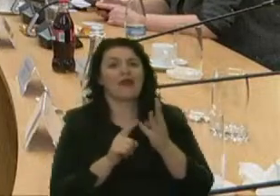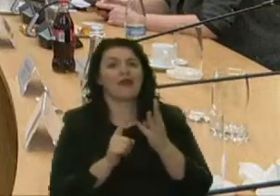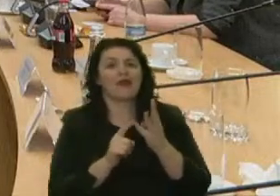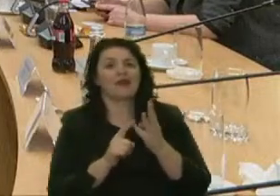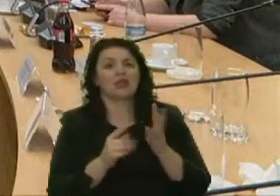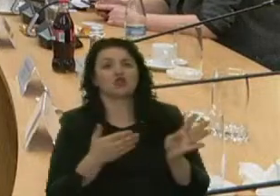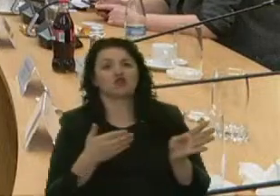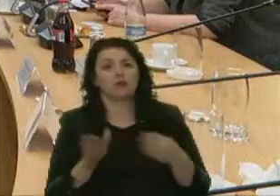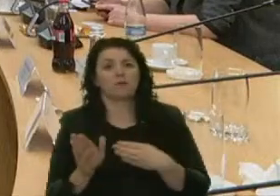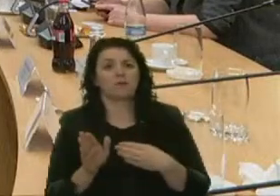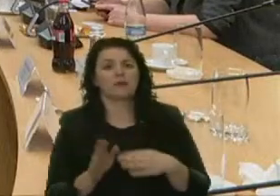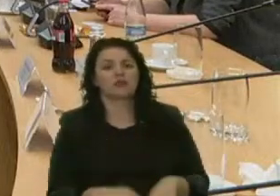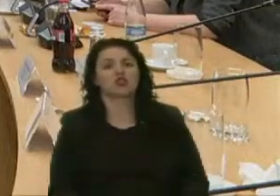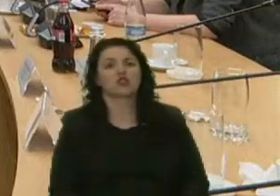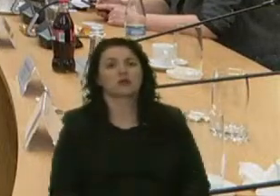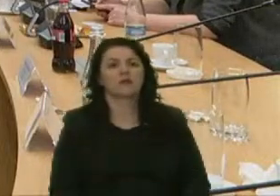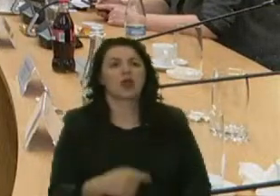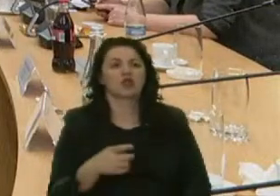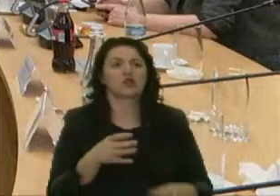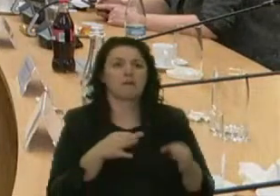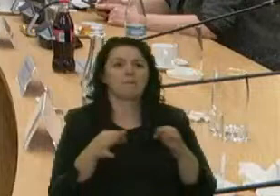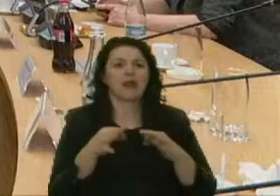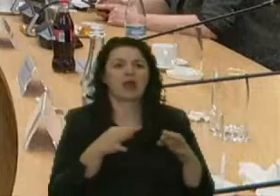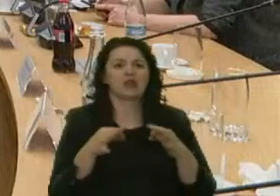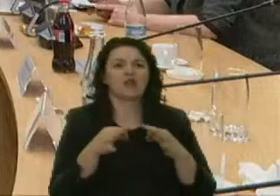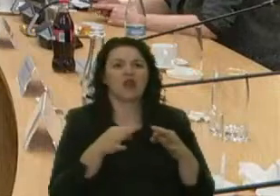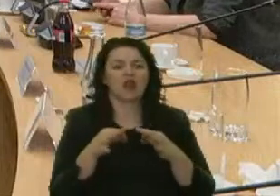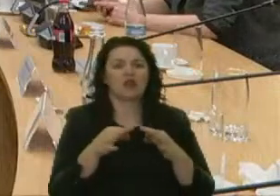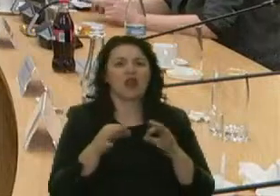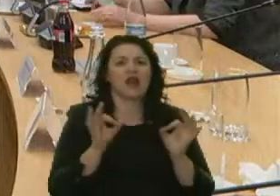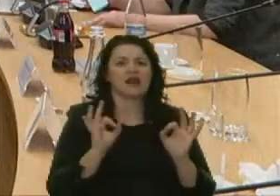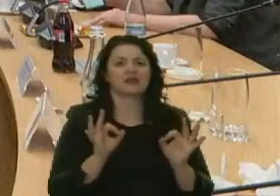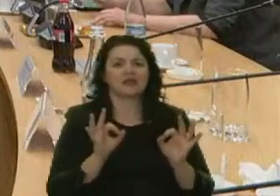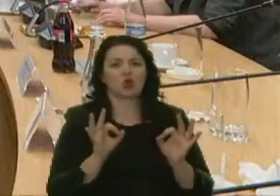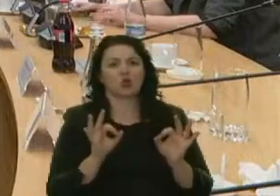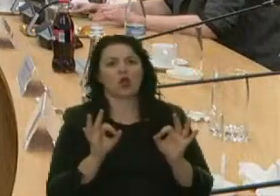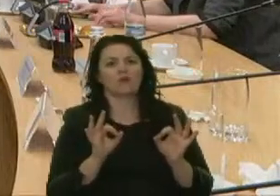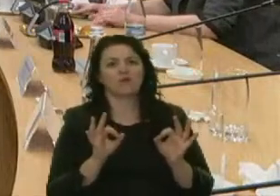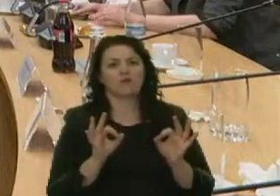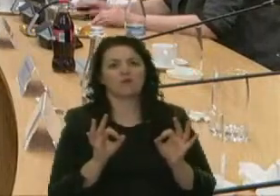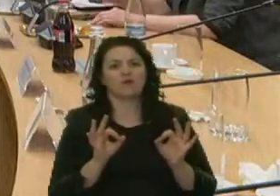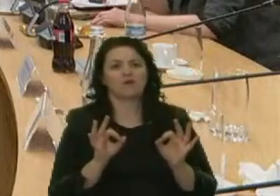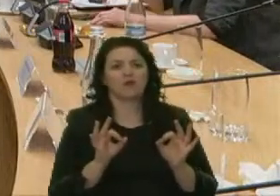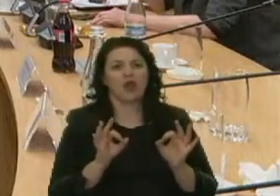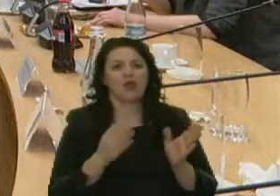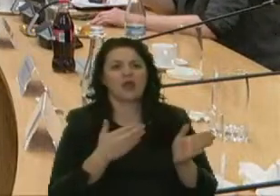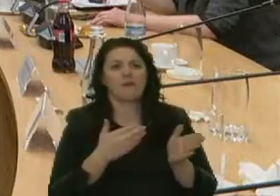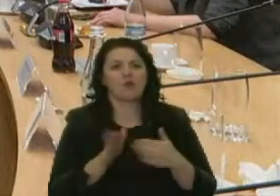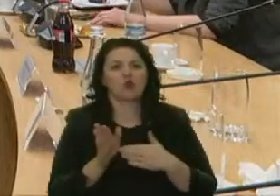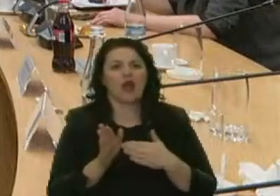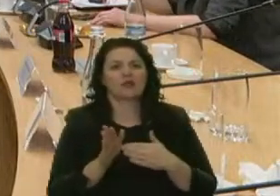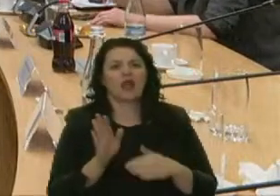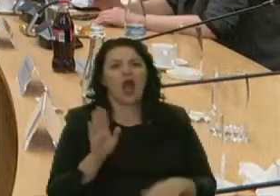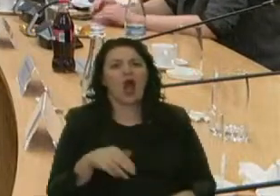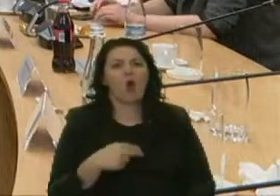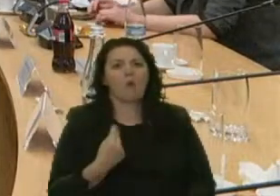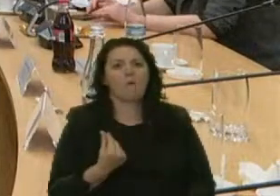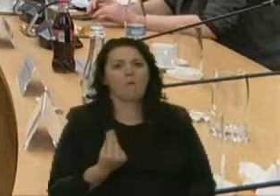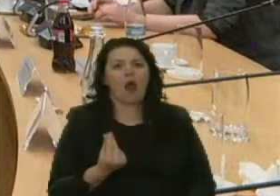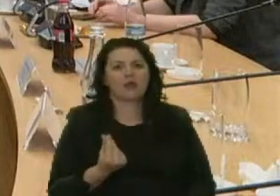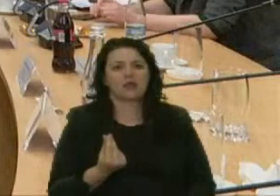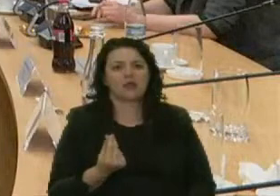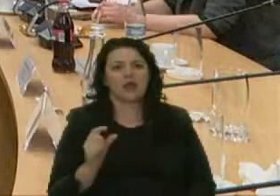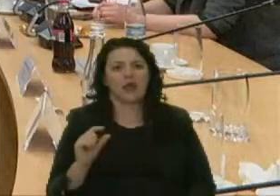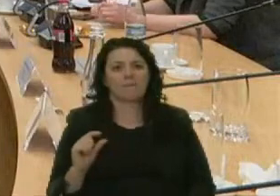etca și această planificare strategică asigură faptul că debutanții au bani că